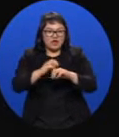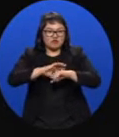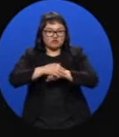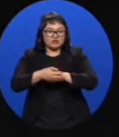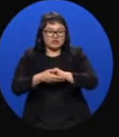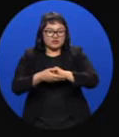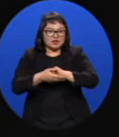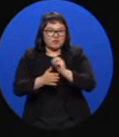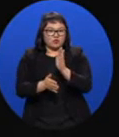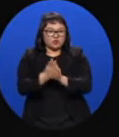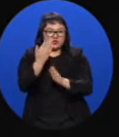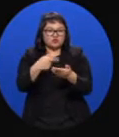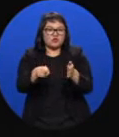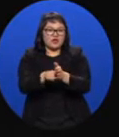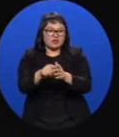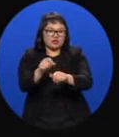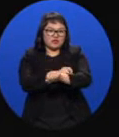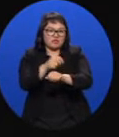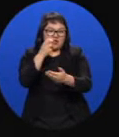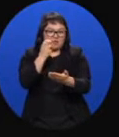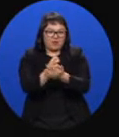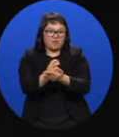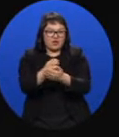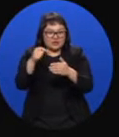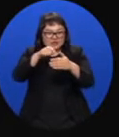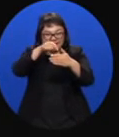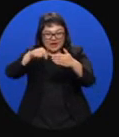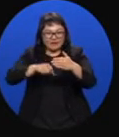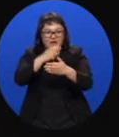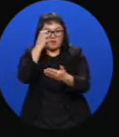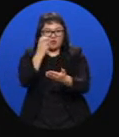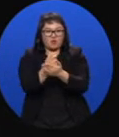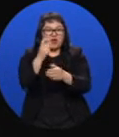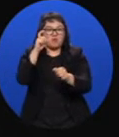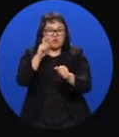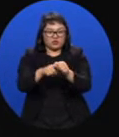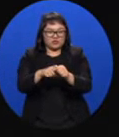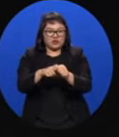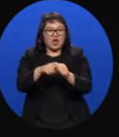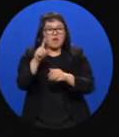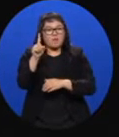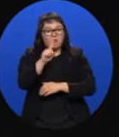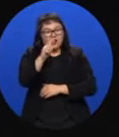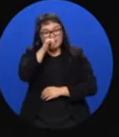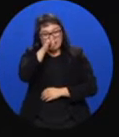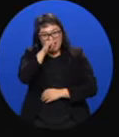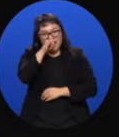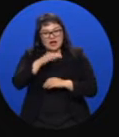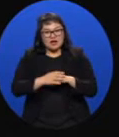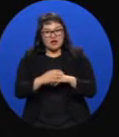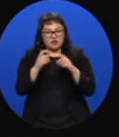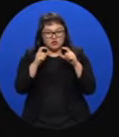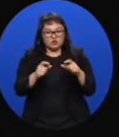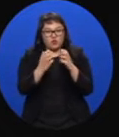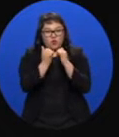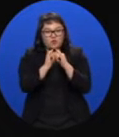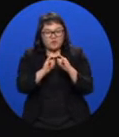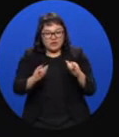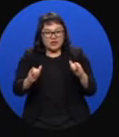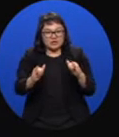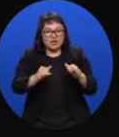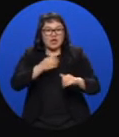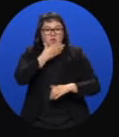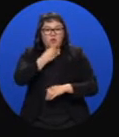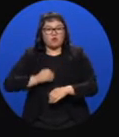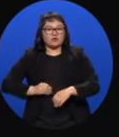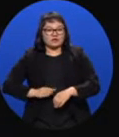국제자치도 조성을 위한 특별법 거기에는 이제 법의 목적이 뭐라고 되어 있냐면 도민 제주도민의